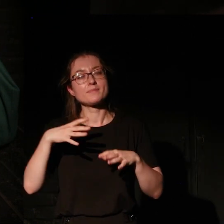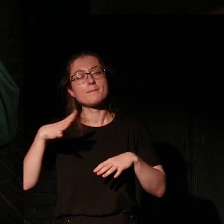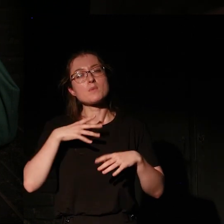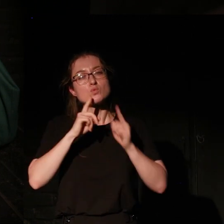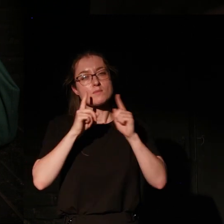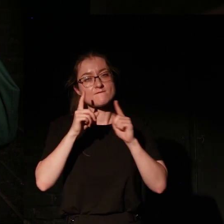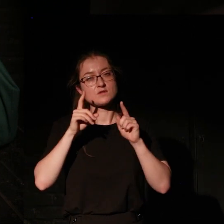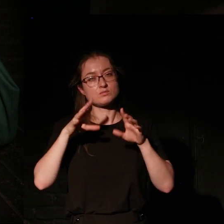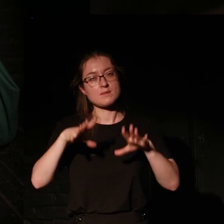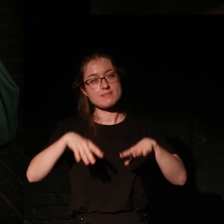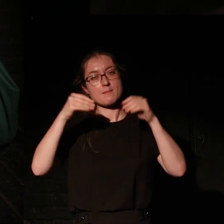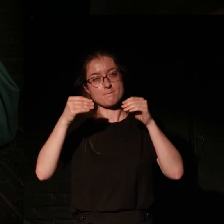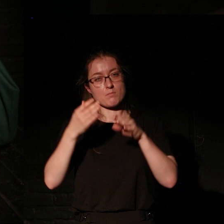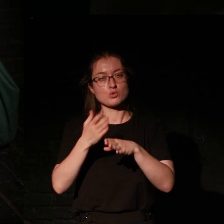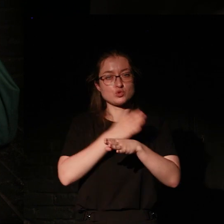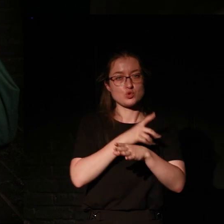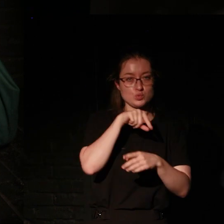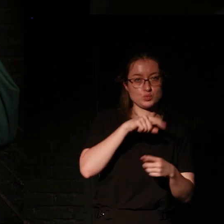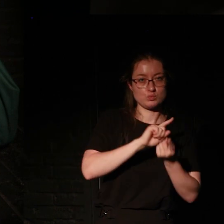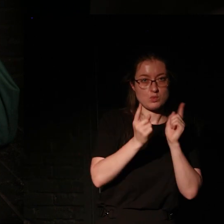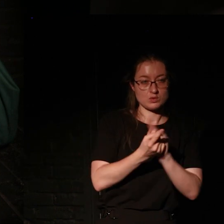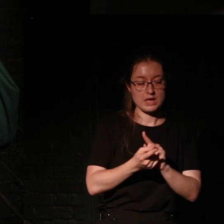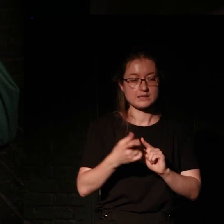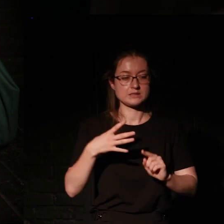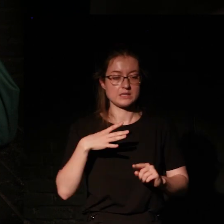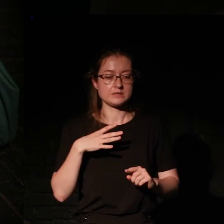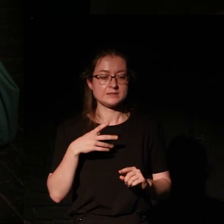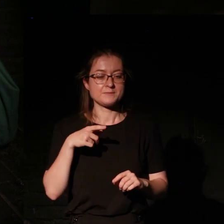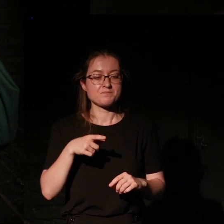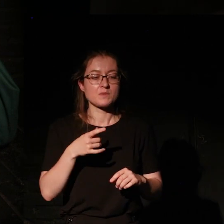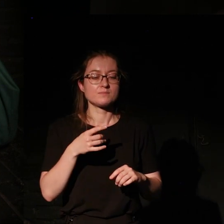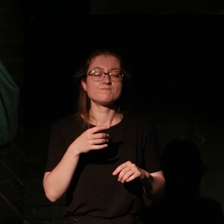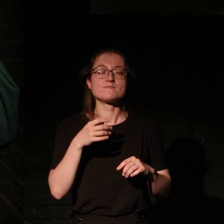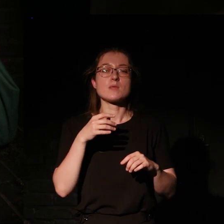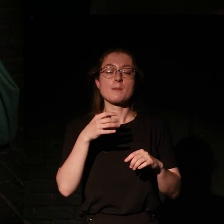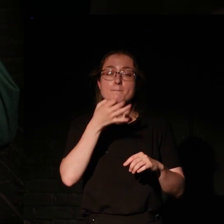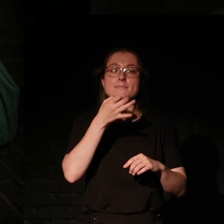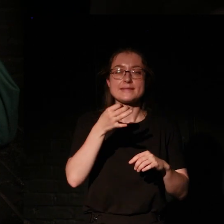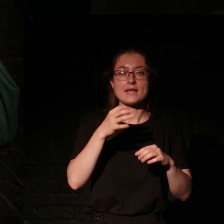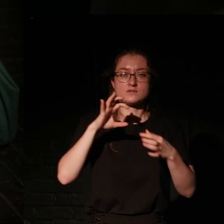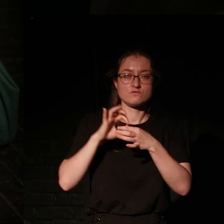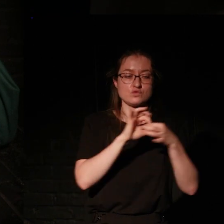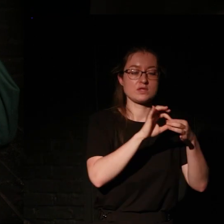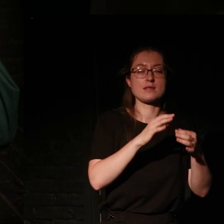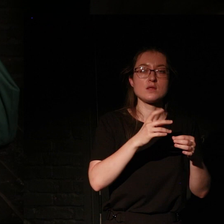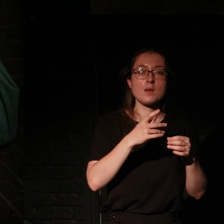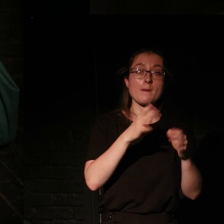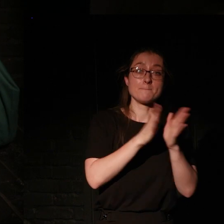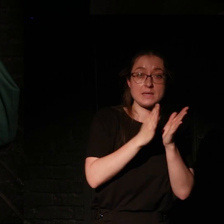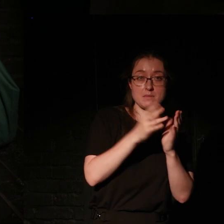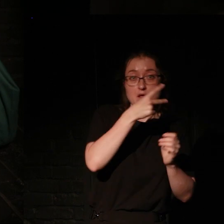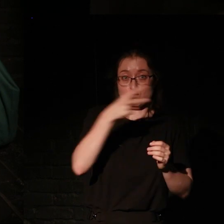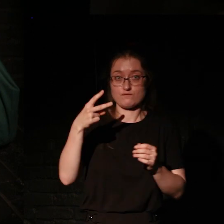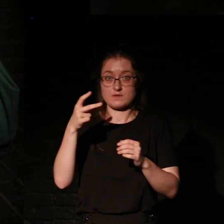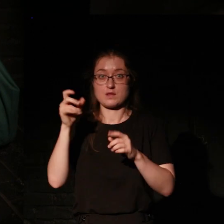się Słowo Boże, bo to właśnie grozi takim fundamentalizmem. To grozi tym, że